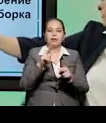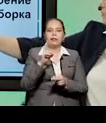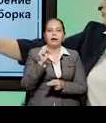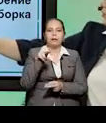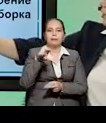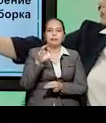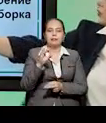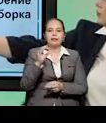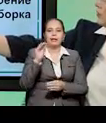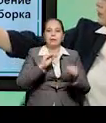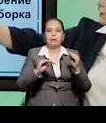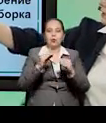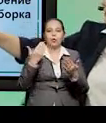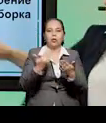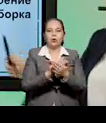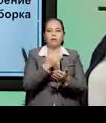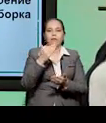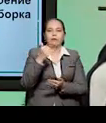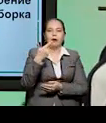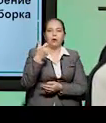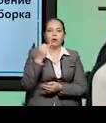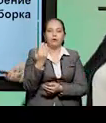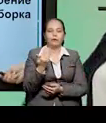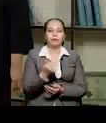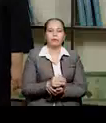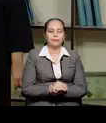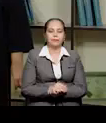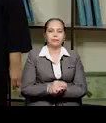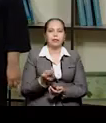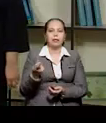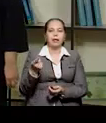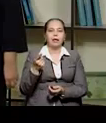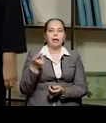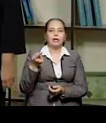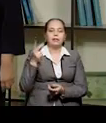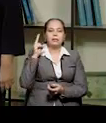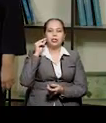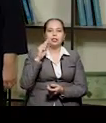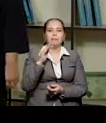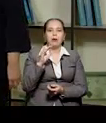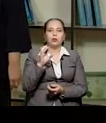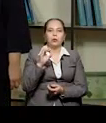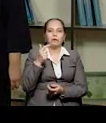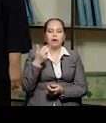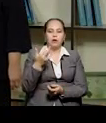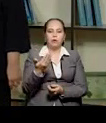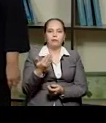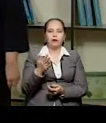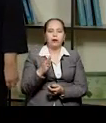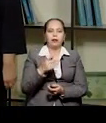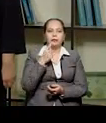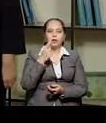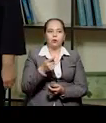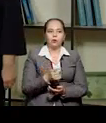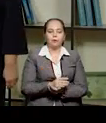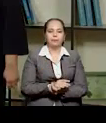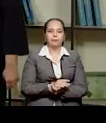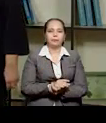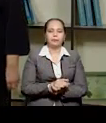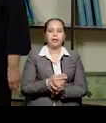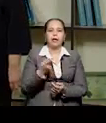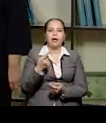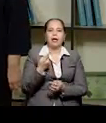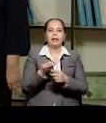капсида и сборка новых фагов. Значение бактериофагов велико.